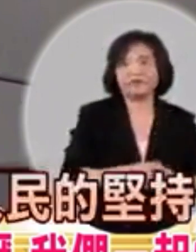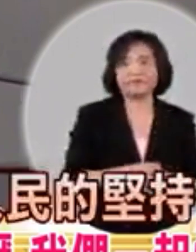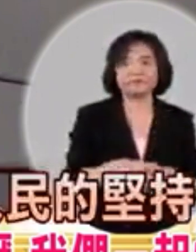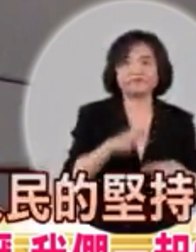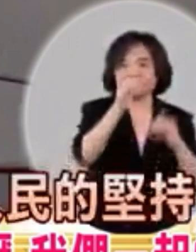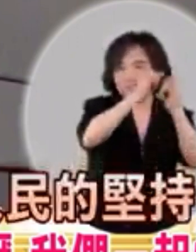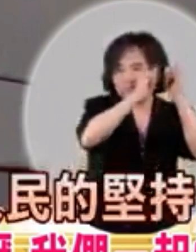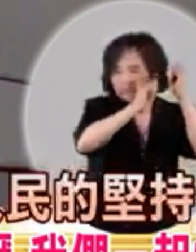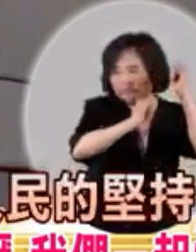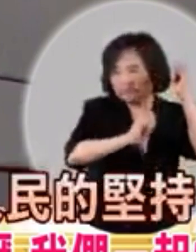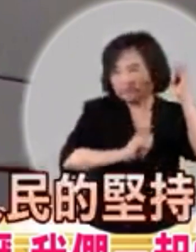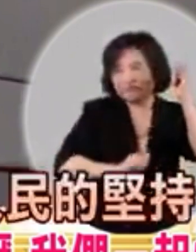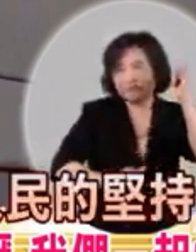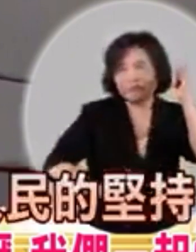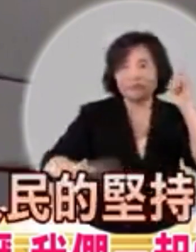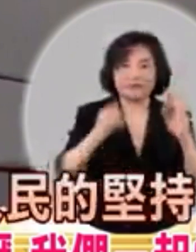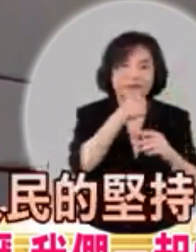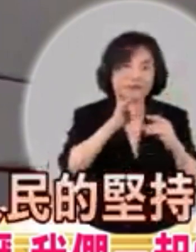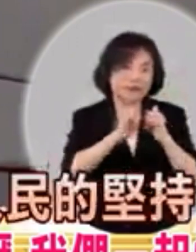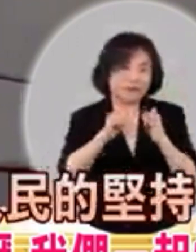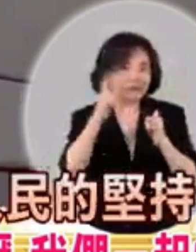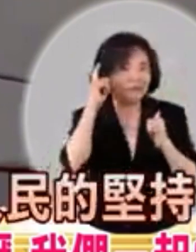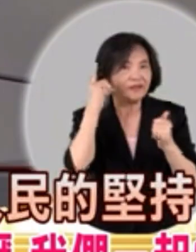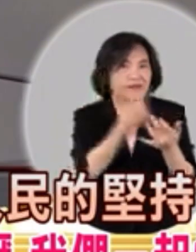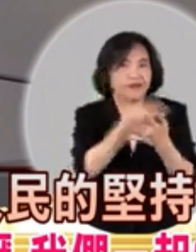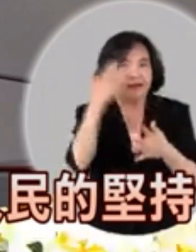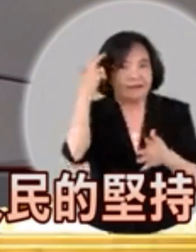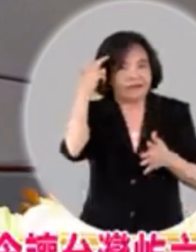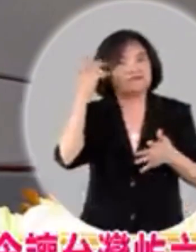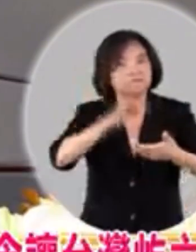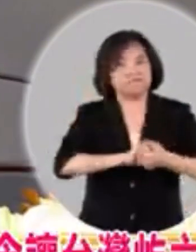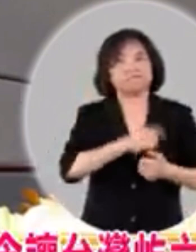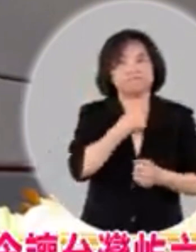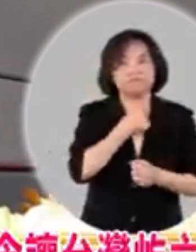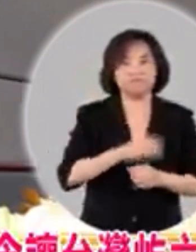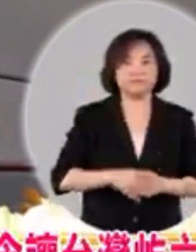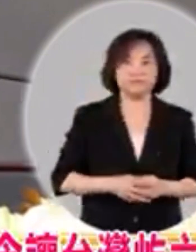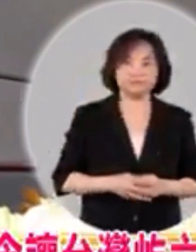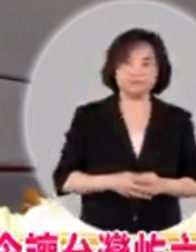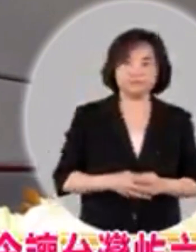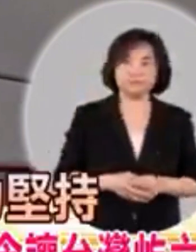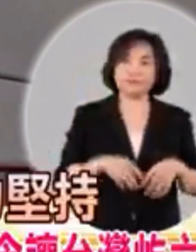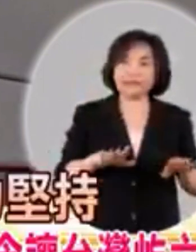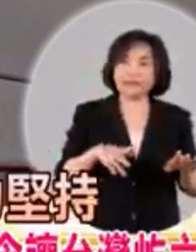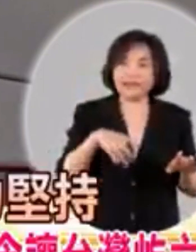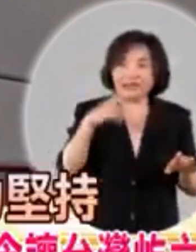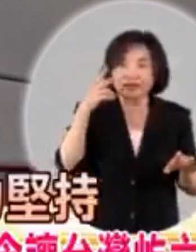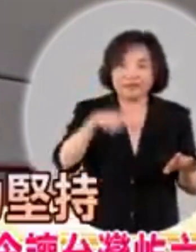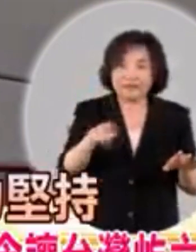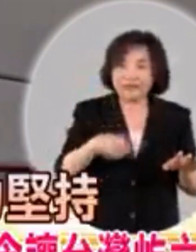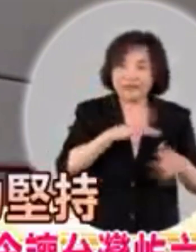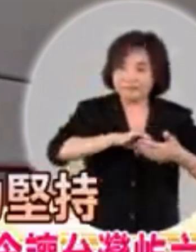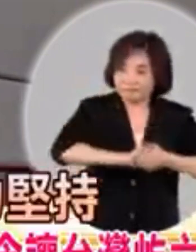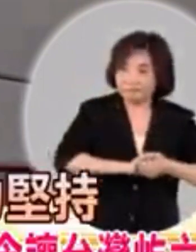台湾人民的坚持。这样的坚持从来都不是一党一派的坚